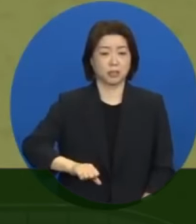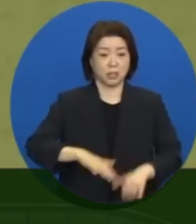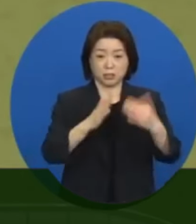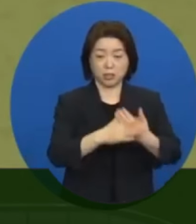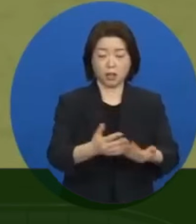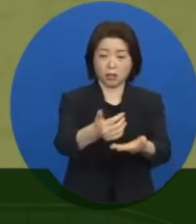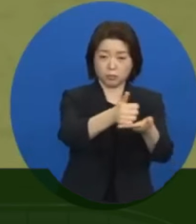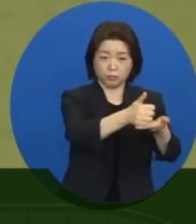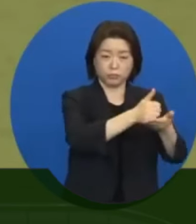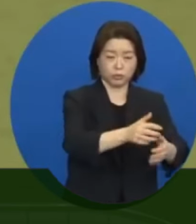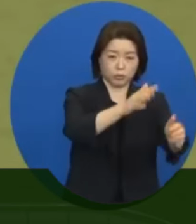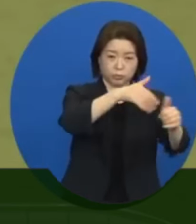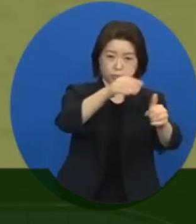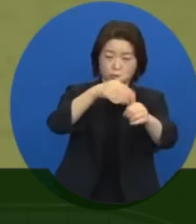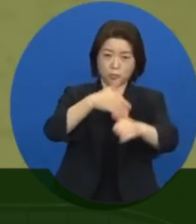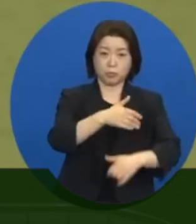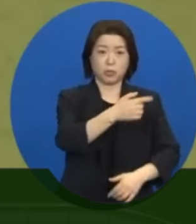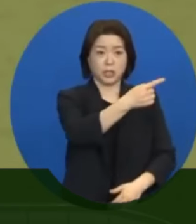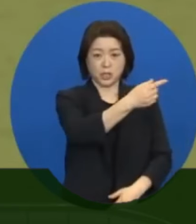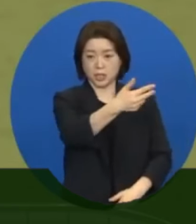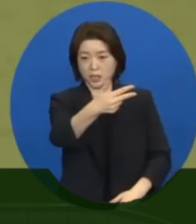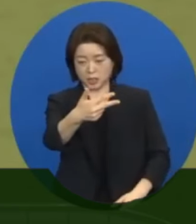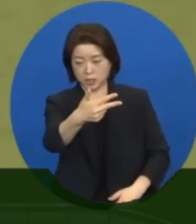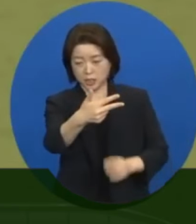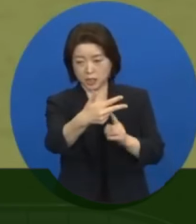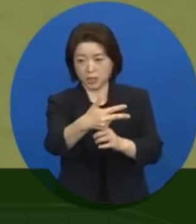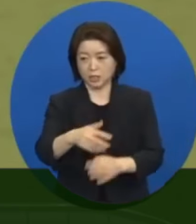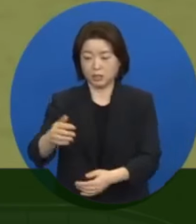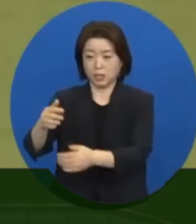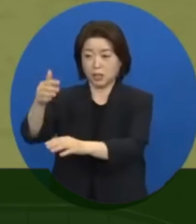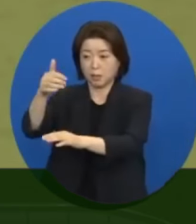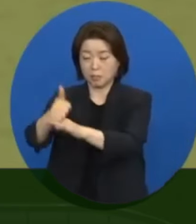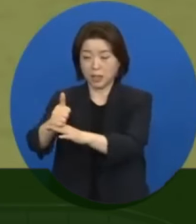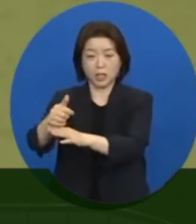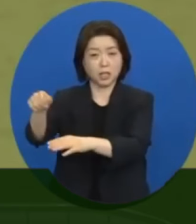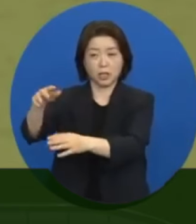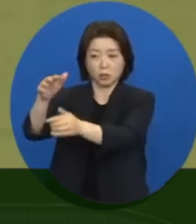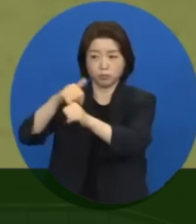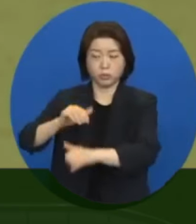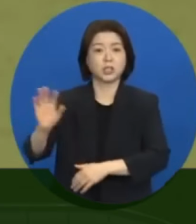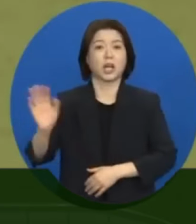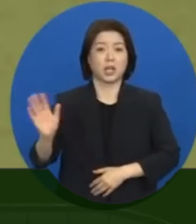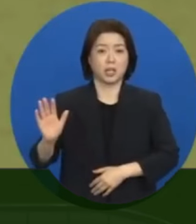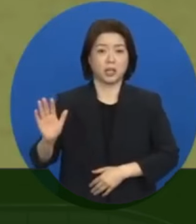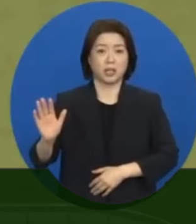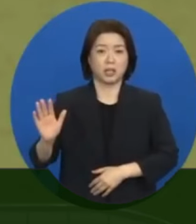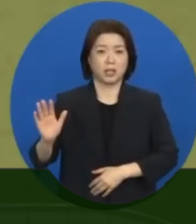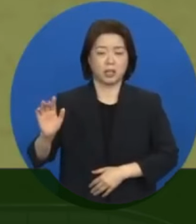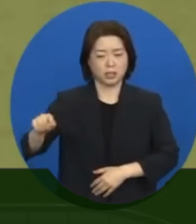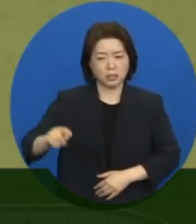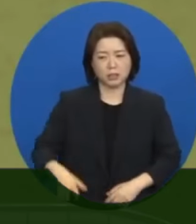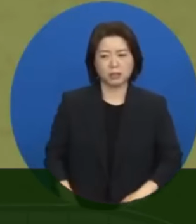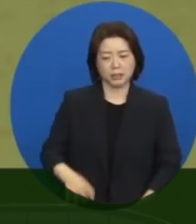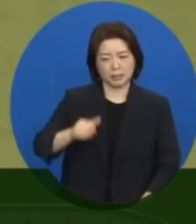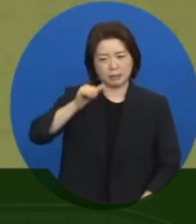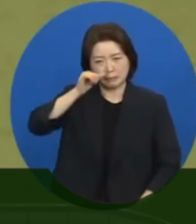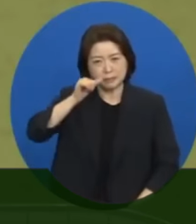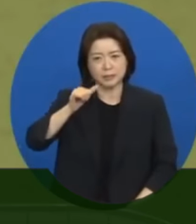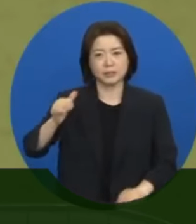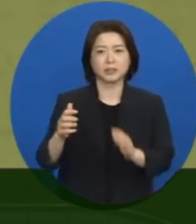초대받았는데 초대받지 못한 남자 신데렐라가 다이죠 이렇게 무시당한